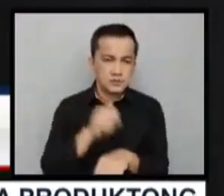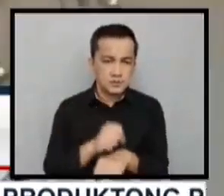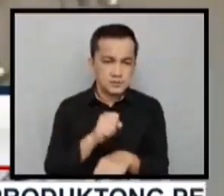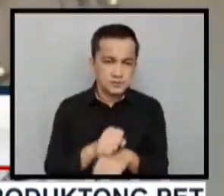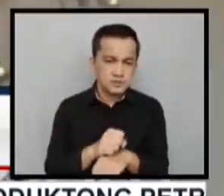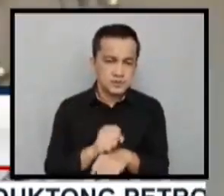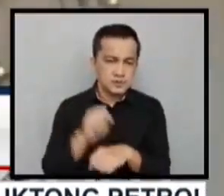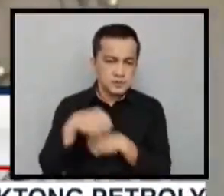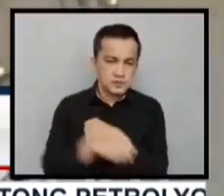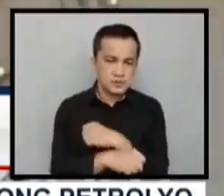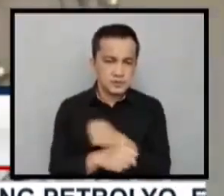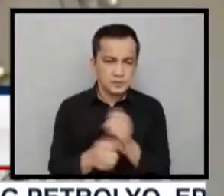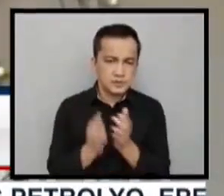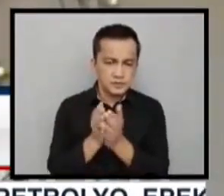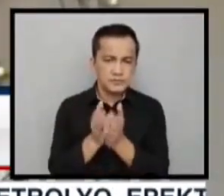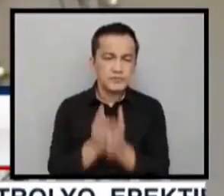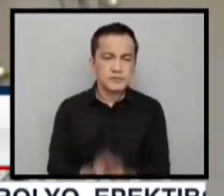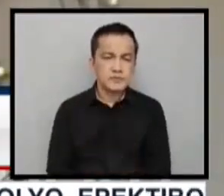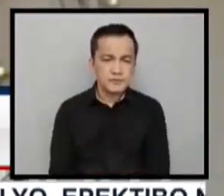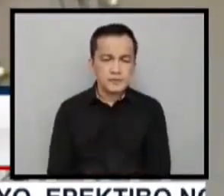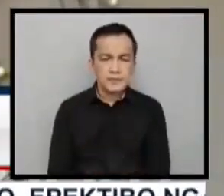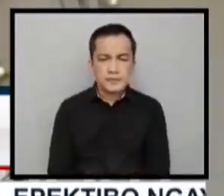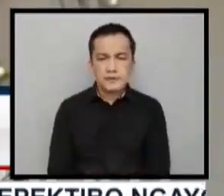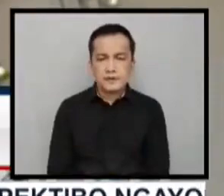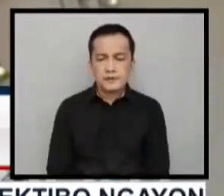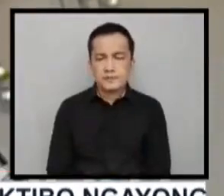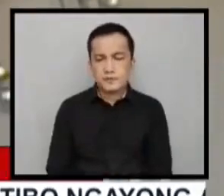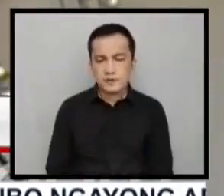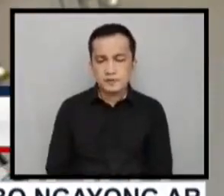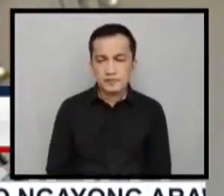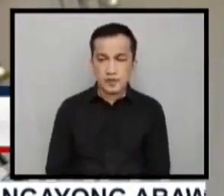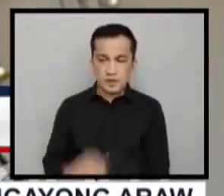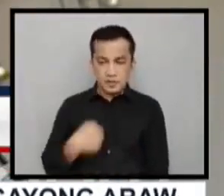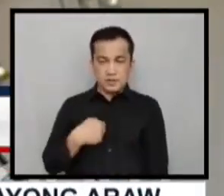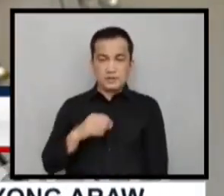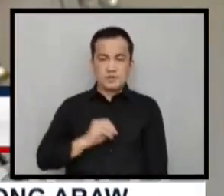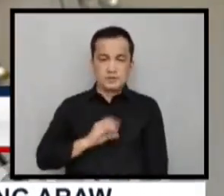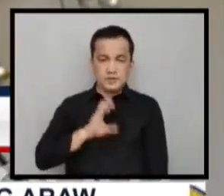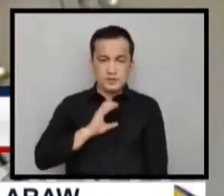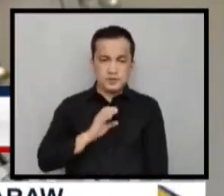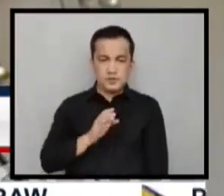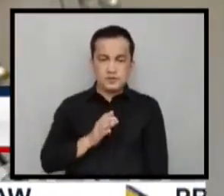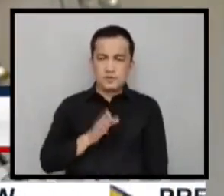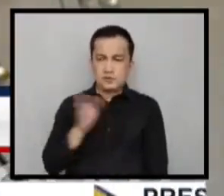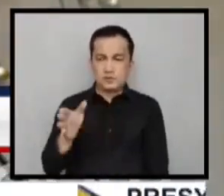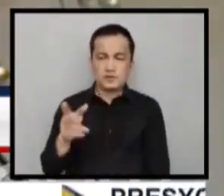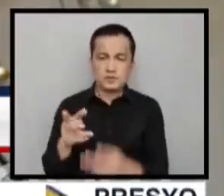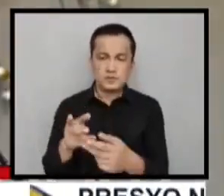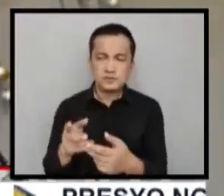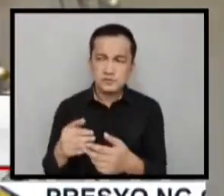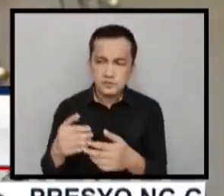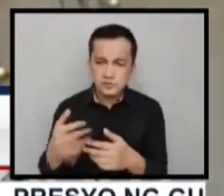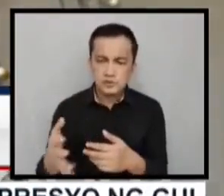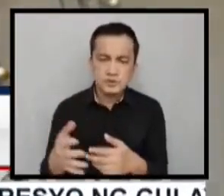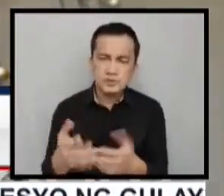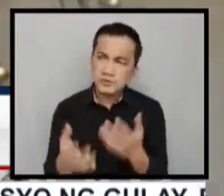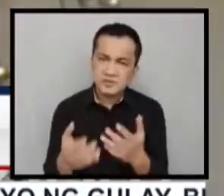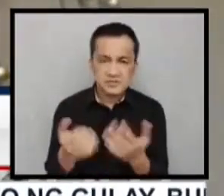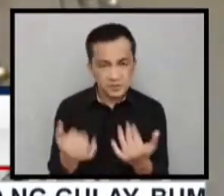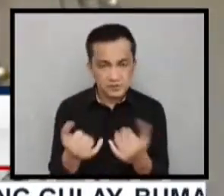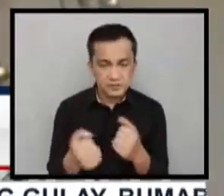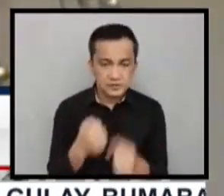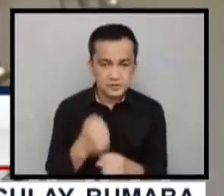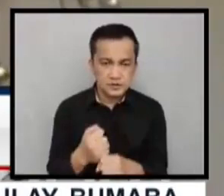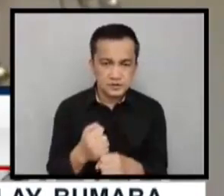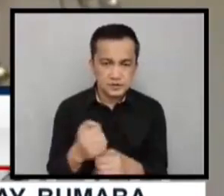shipping vessels. I'm very confident that if we were to get to a place at some point this year or perhaps next year where we have a Magna Carta